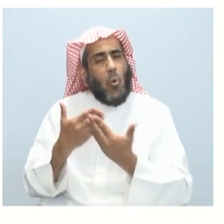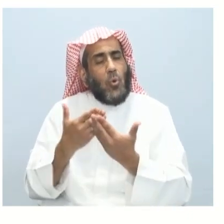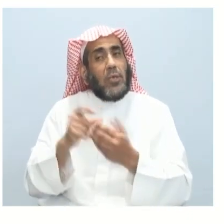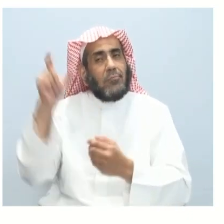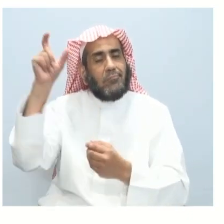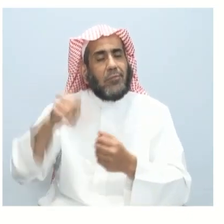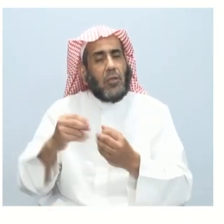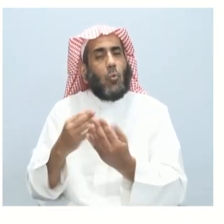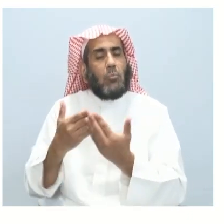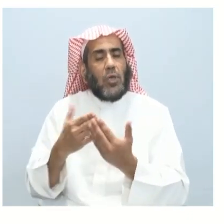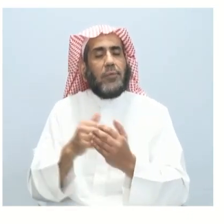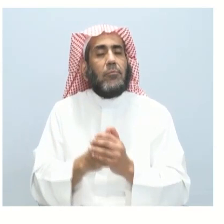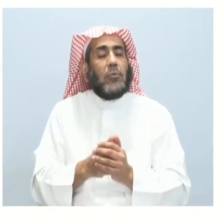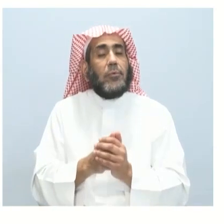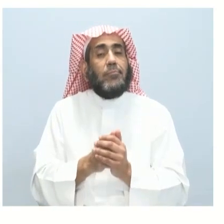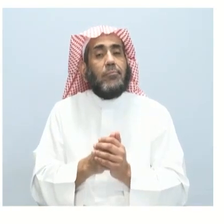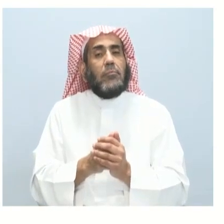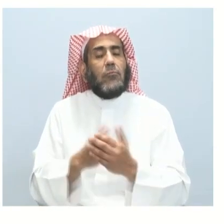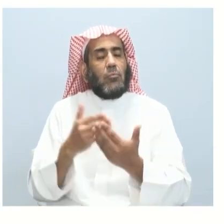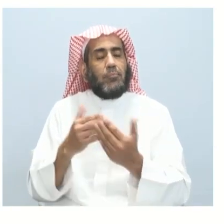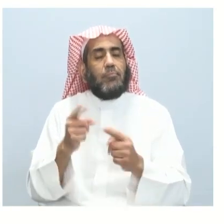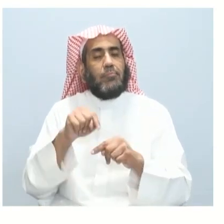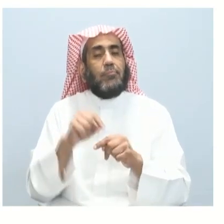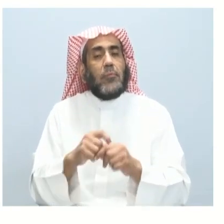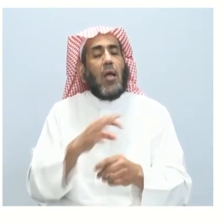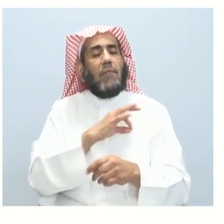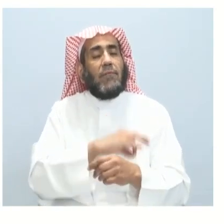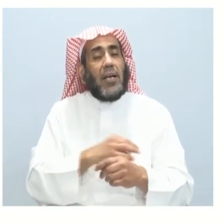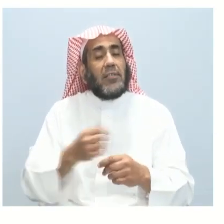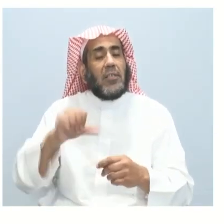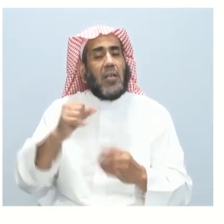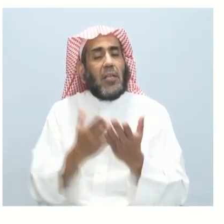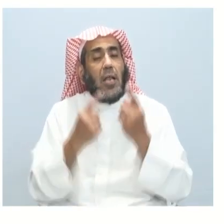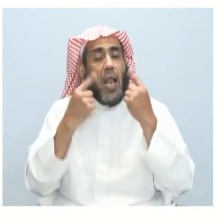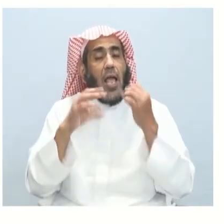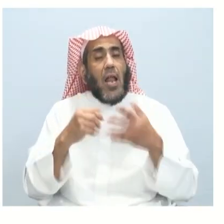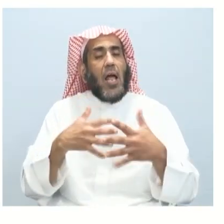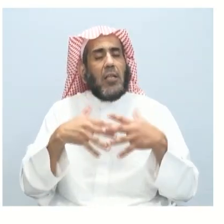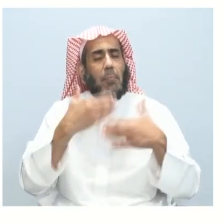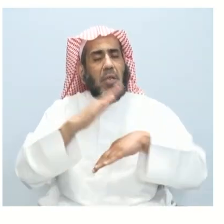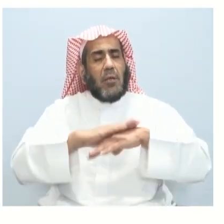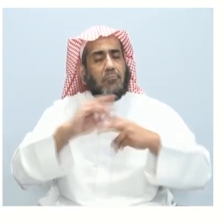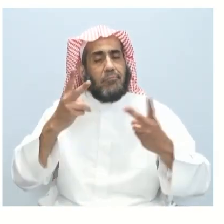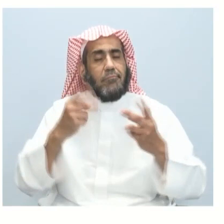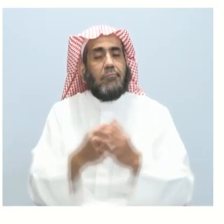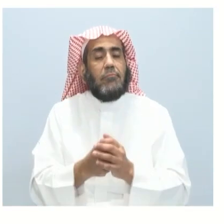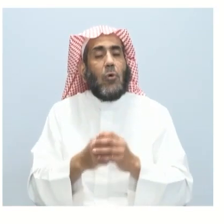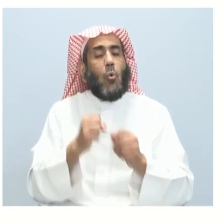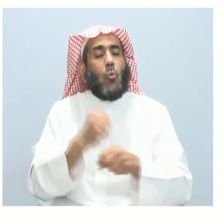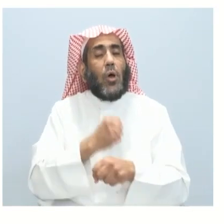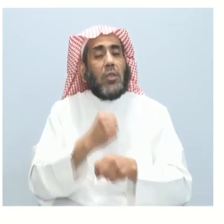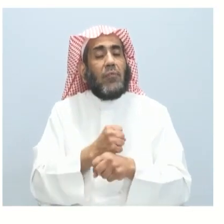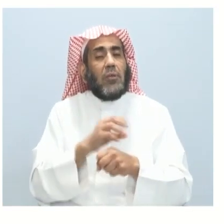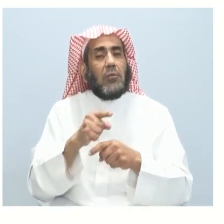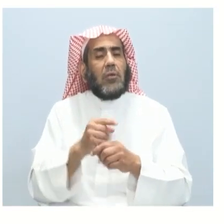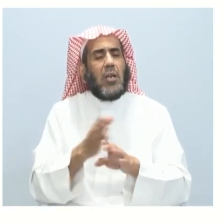الناقد ومساعدته وما ومساعدته ايضا فائده النقد الادبي للحياه الادبيه فائده الحياه الادبيه وظيفته الاديه